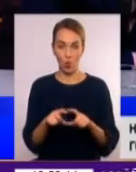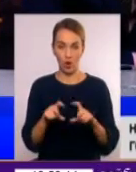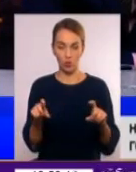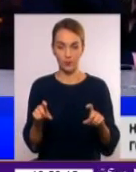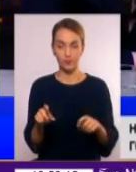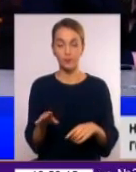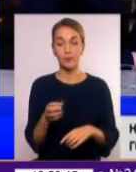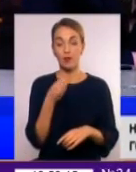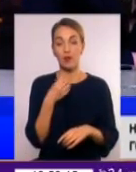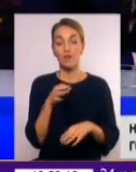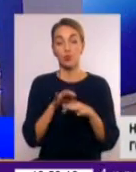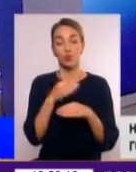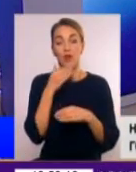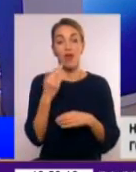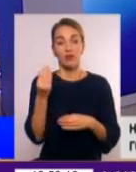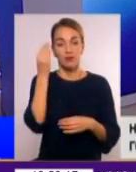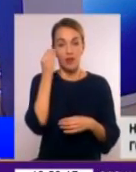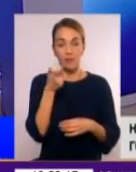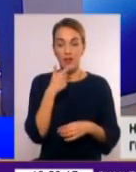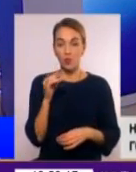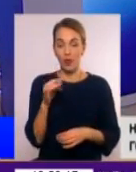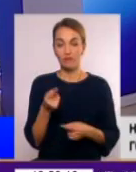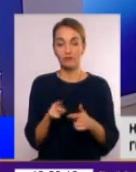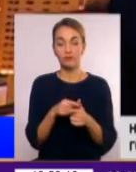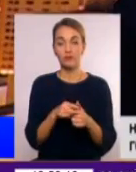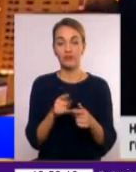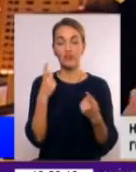Ігоре, як ви гадаєте, чи все ж таки в цій хвилі